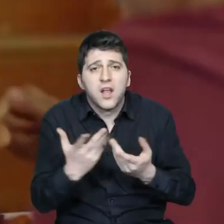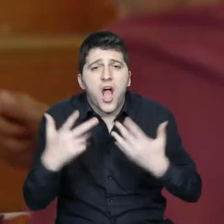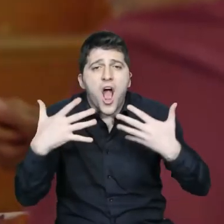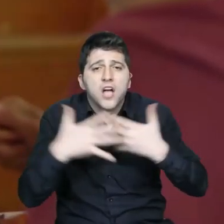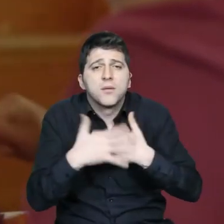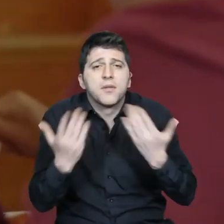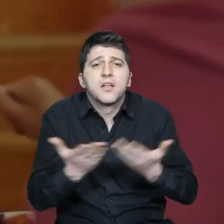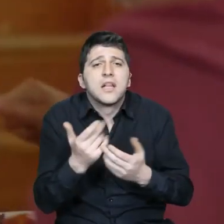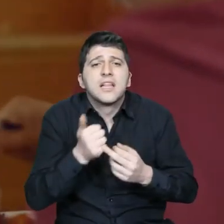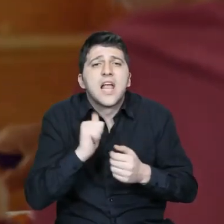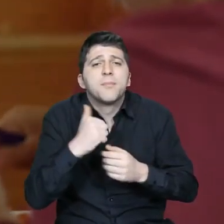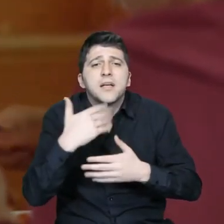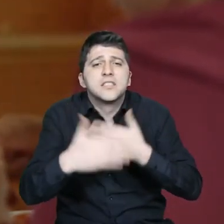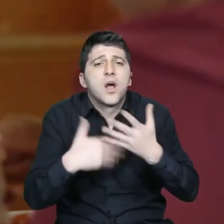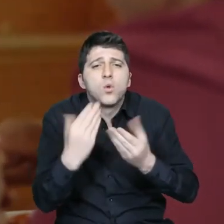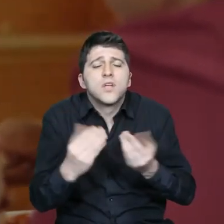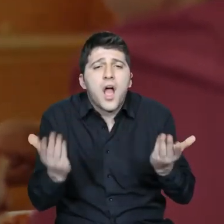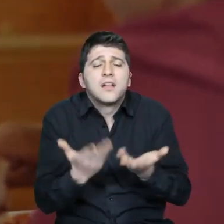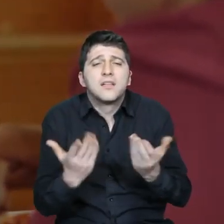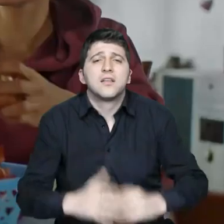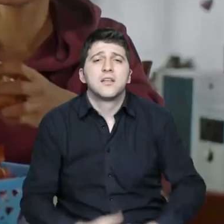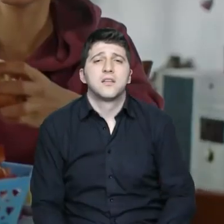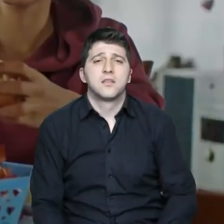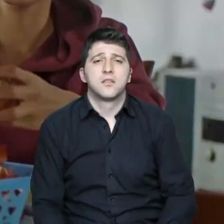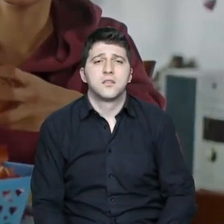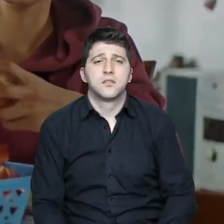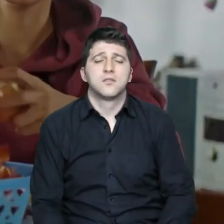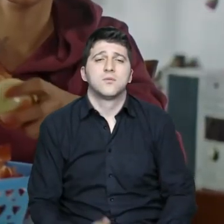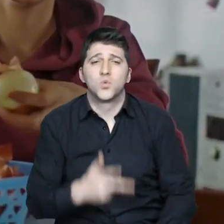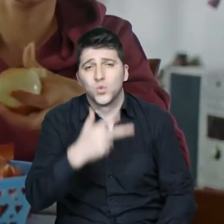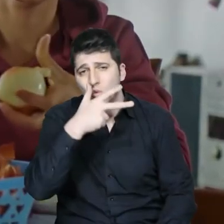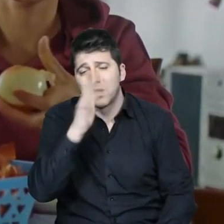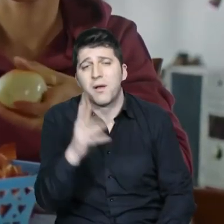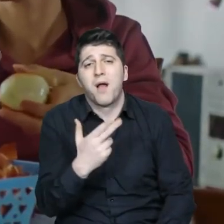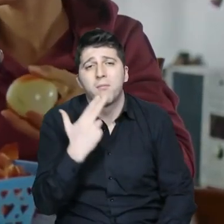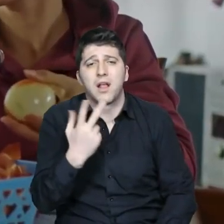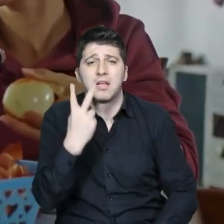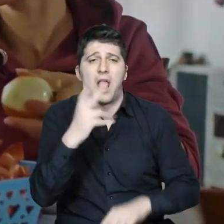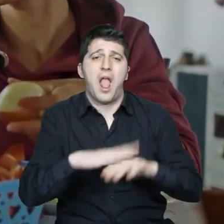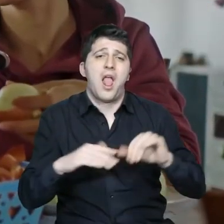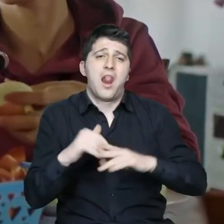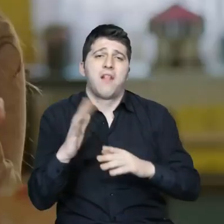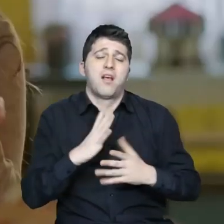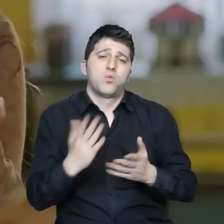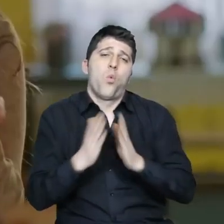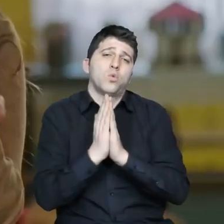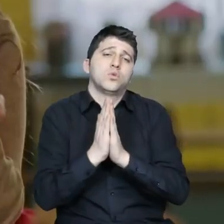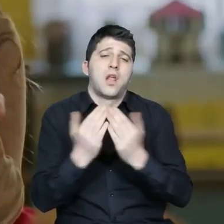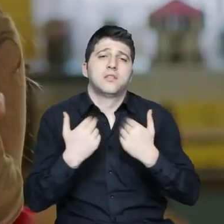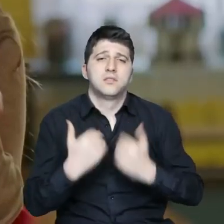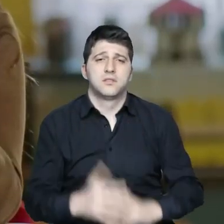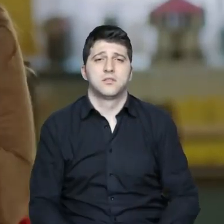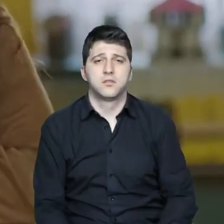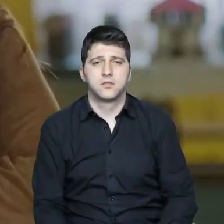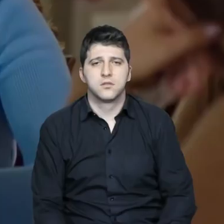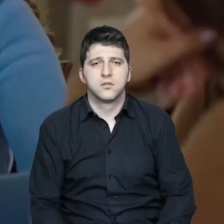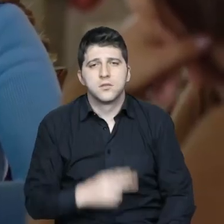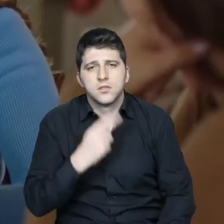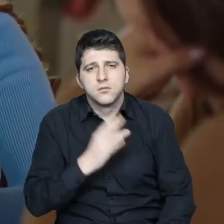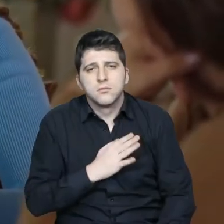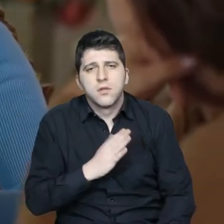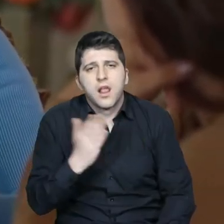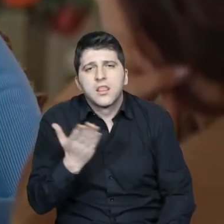olacak. Bu ne zaman sarılacak? Nasıl olacak yaprak bunlar sarması ya? Kusura bakma abla. Bizim de sadece 2 elimiz var. Gerçekten çok özür dileriz. Kızım sen